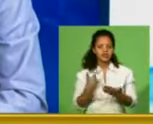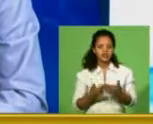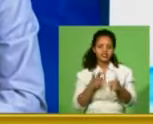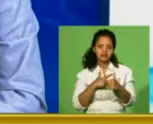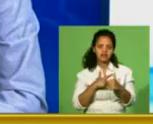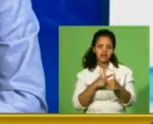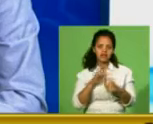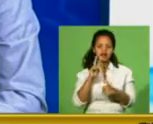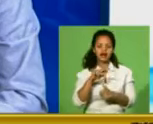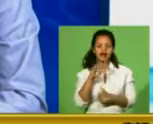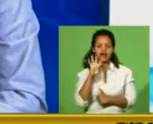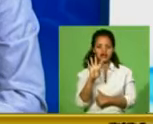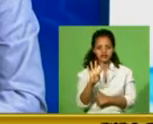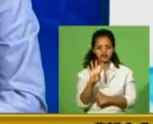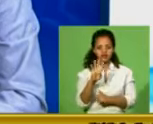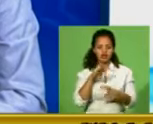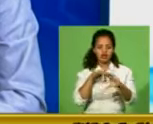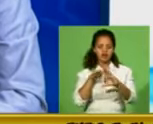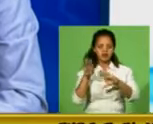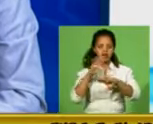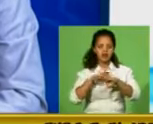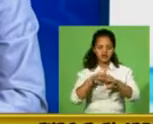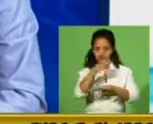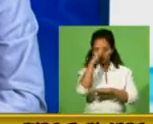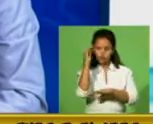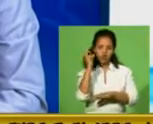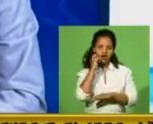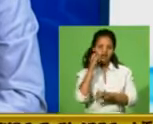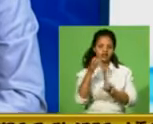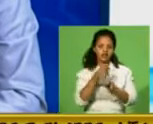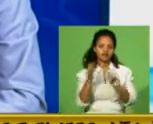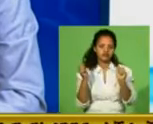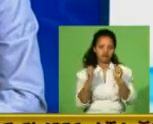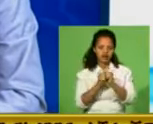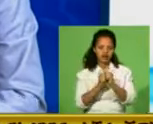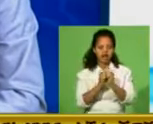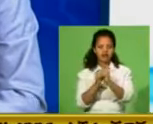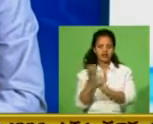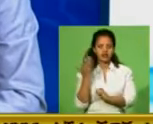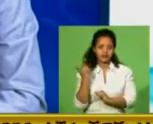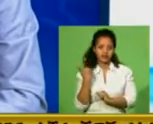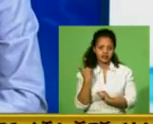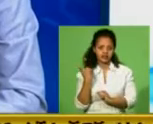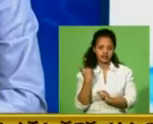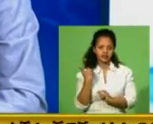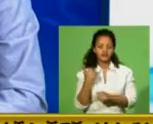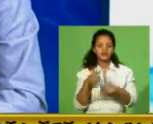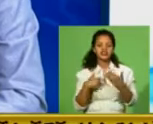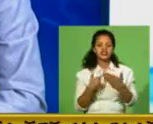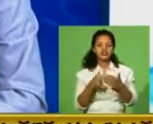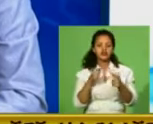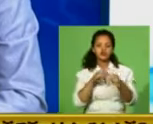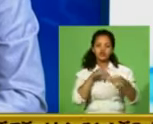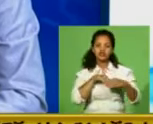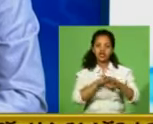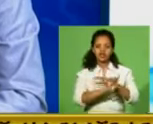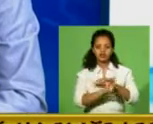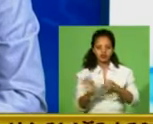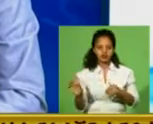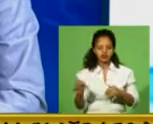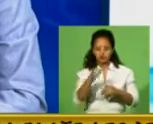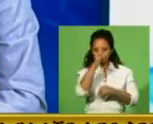መጀመሪያ በ24 መግቢያ ላይ ጥቁር ውሃ ላይ ከተያዙት ጋር አንድ ላይ ነበረ ነው ማለት ነው። ስለዚህ ወደ ውስጥ አልገባም።